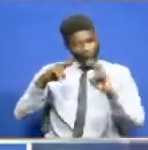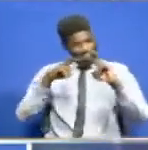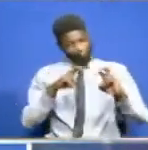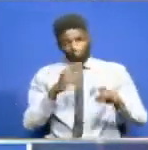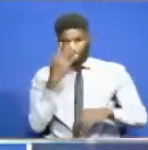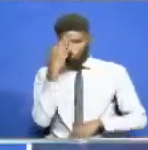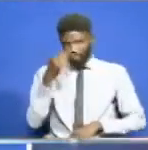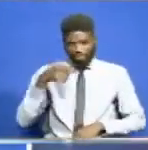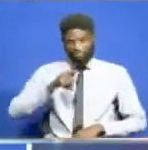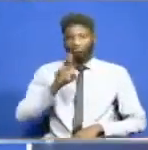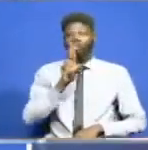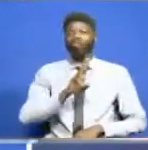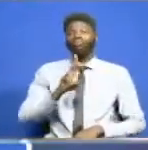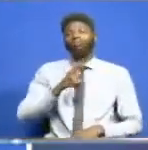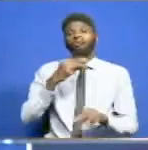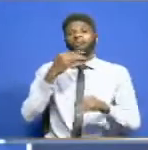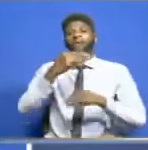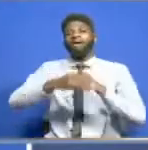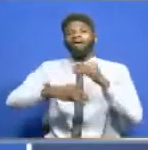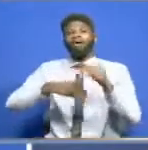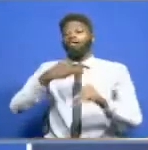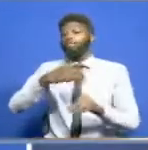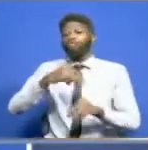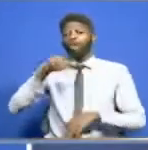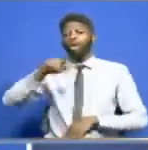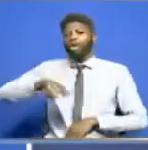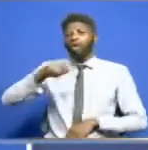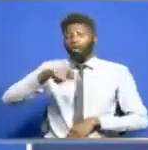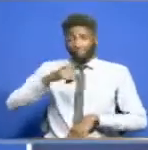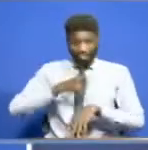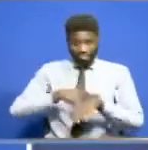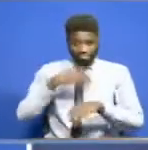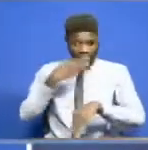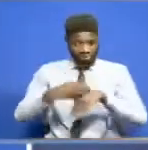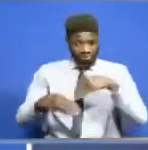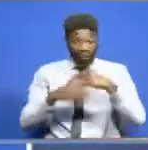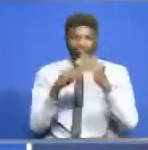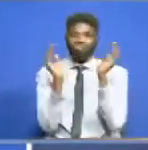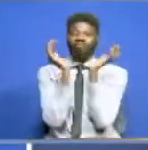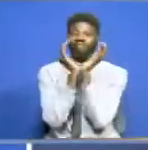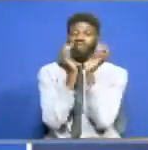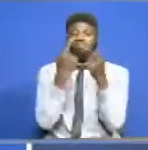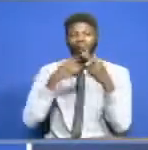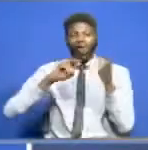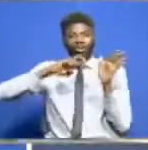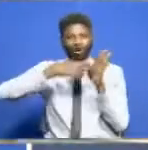madai ya kutumia vifaa duni kwenye ujenzi wa uwanja huo kinyume na kandarasi.